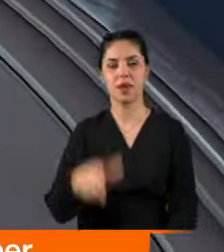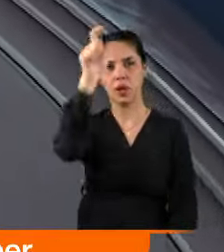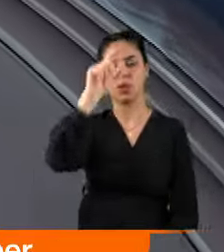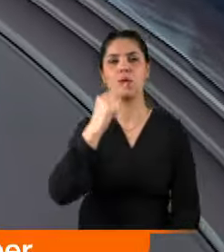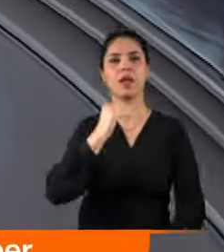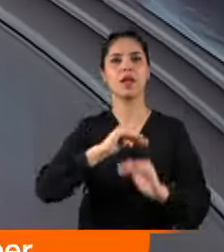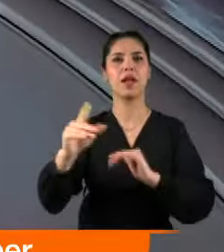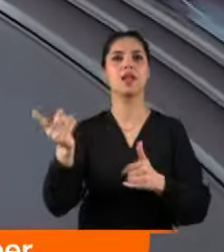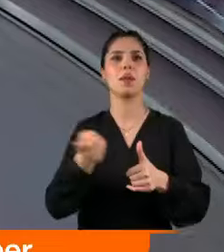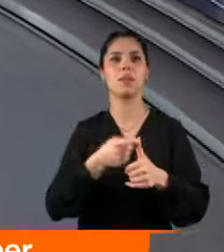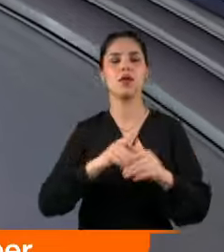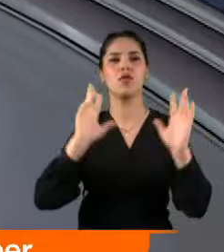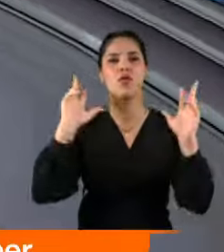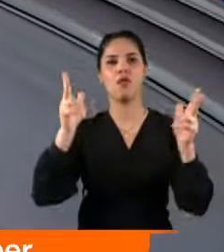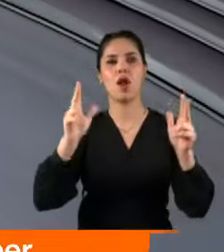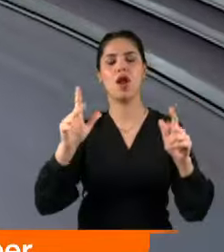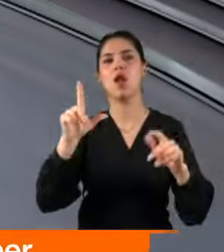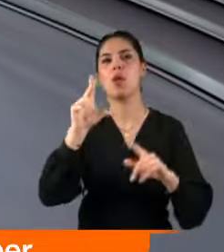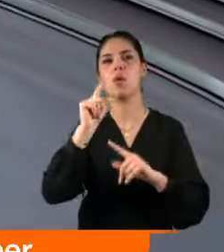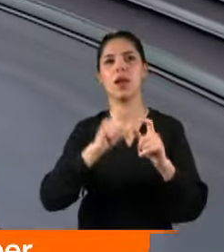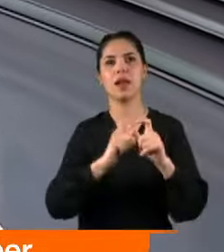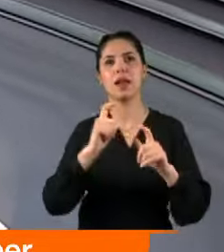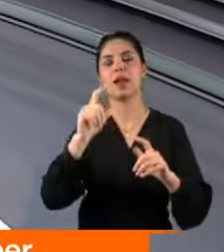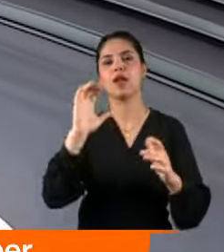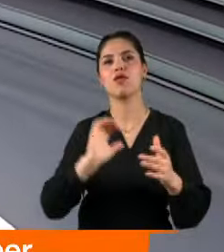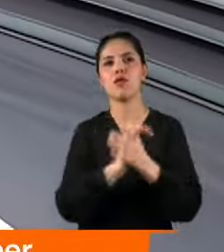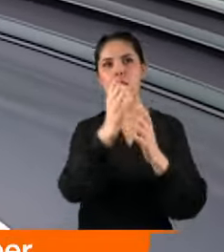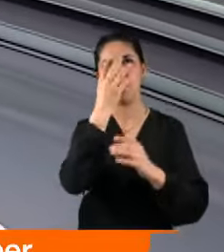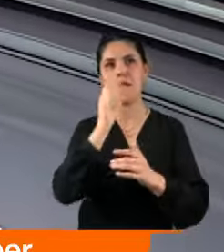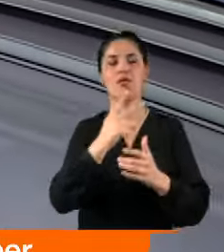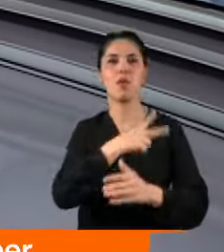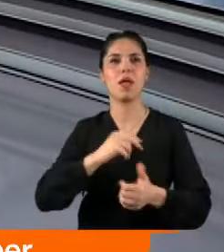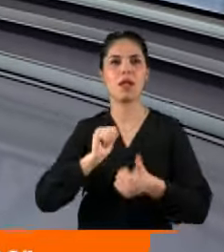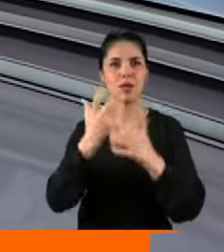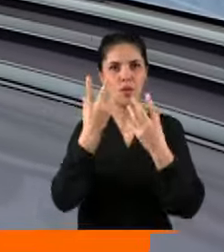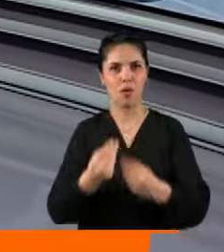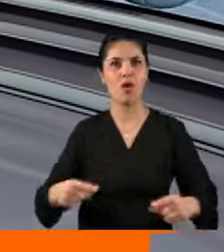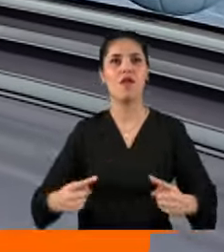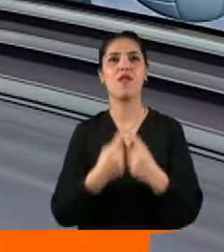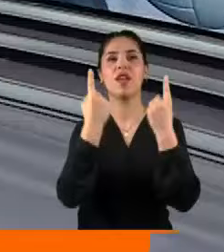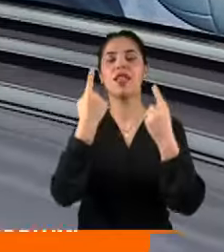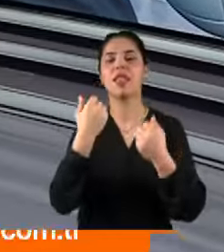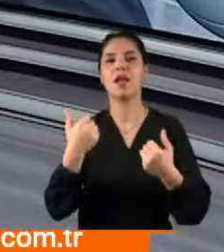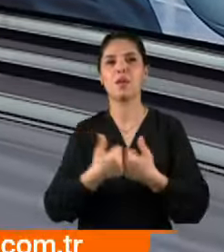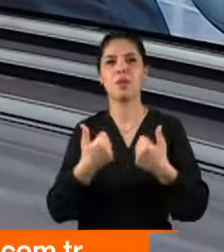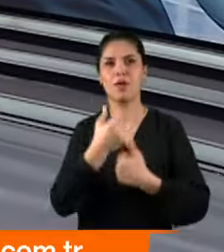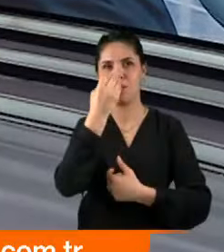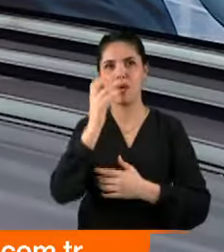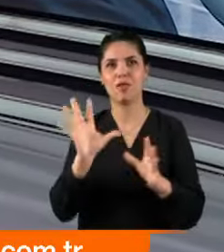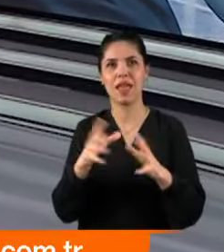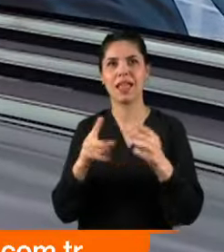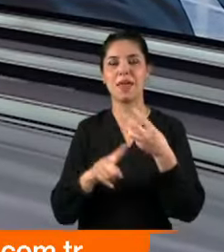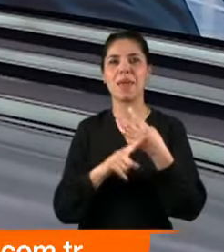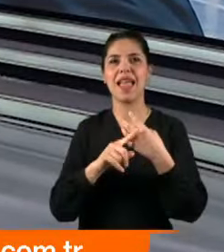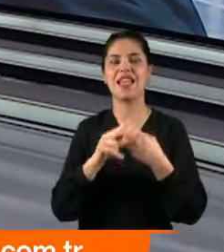Türkiye Kadınlar 1. Voleybol Ligi'nde şampiyon Bahçelievler Belediyespor oldu. Final maçına damgasını vuransa Bahçelievler ekibinden Ece